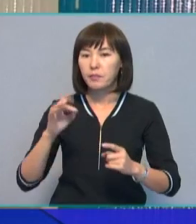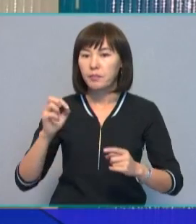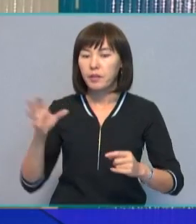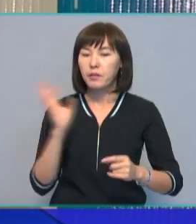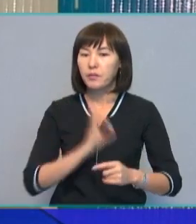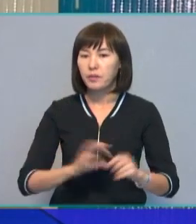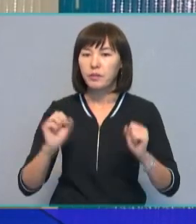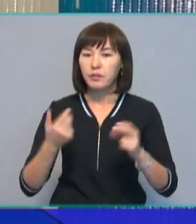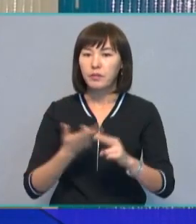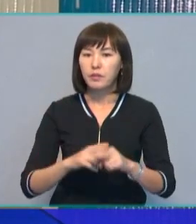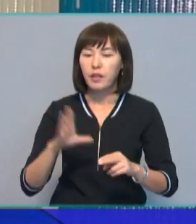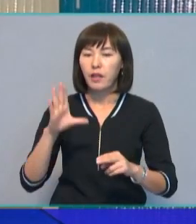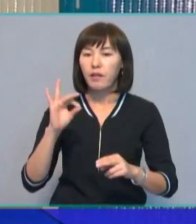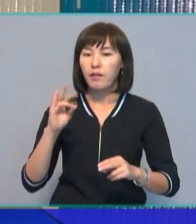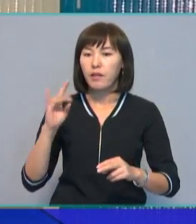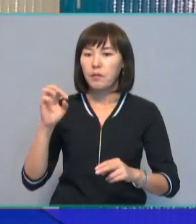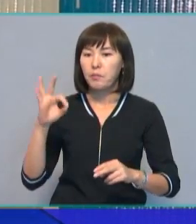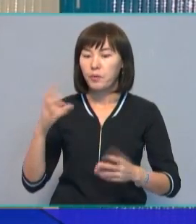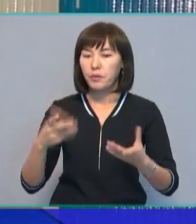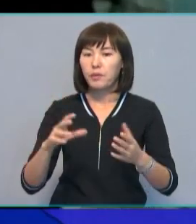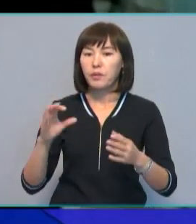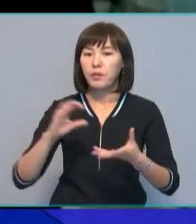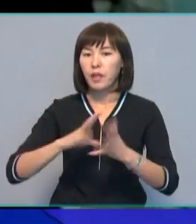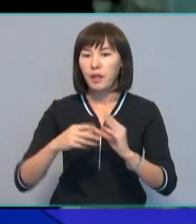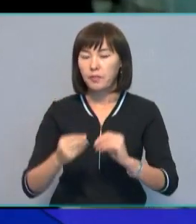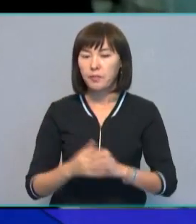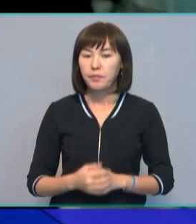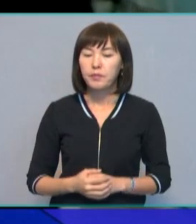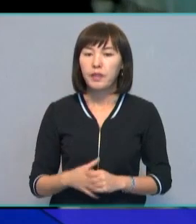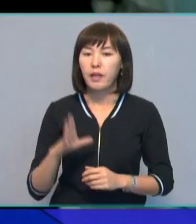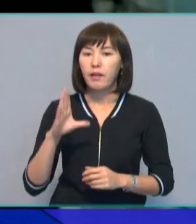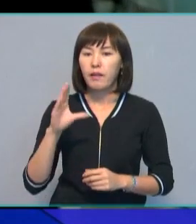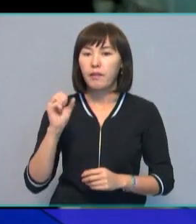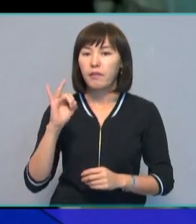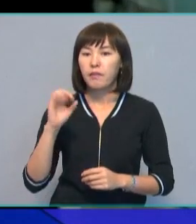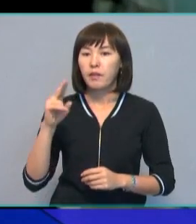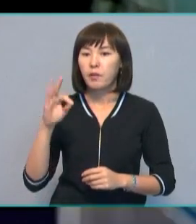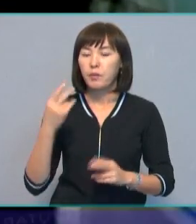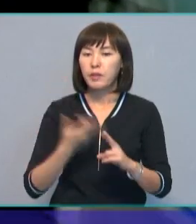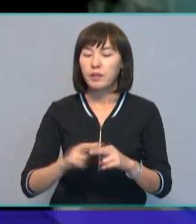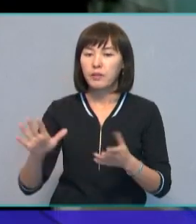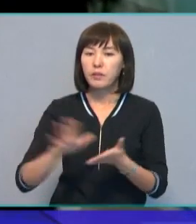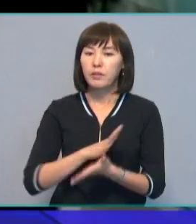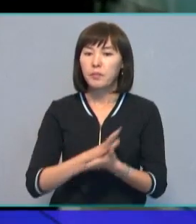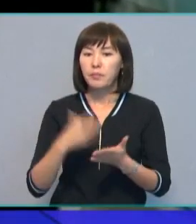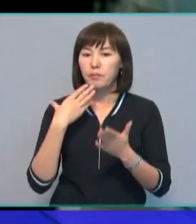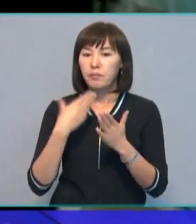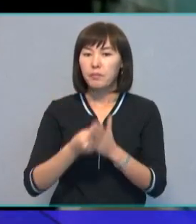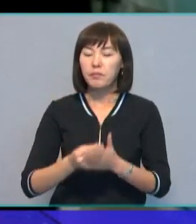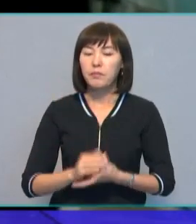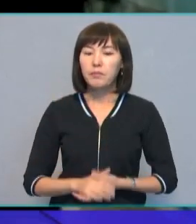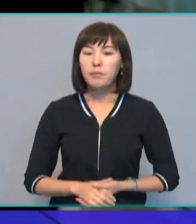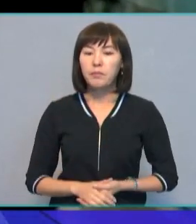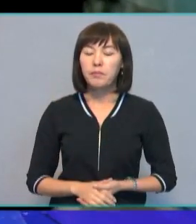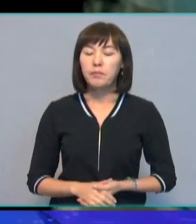телефонды қолдануға болады. Ол үшін вайпон қосымшасын жүктеу керек. Бұл енді тегін. Тегін сол арқылы өзінің